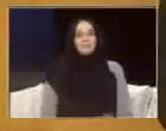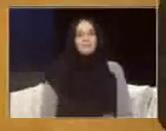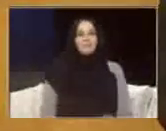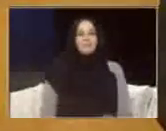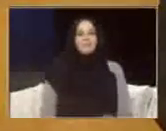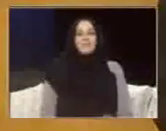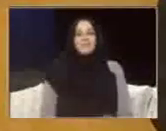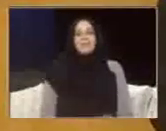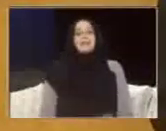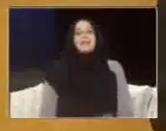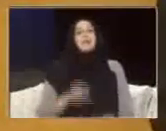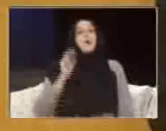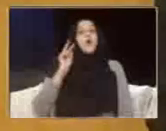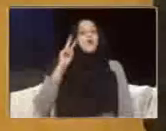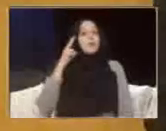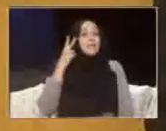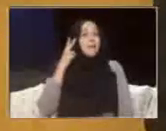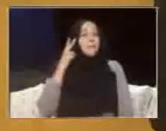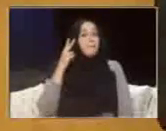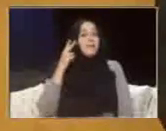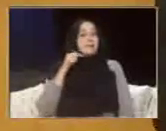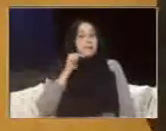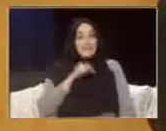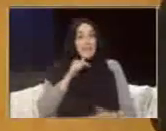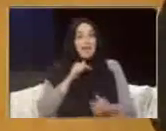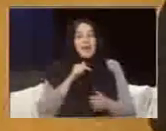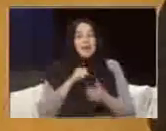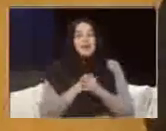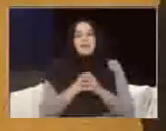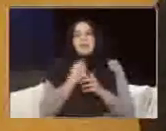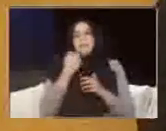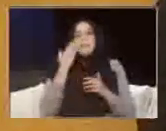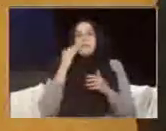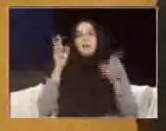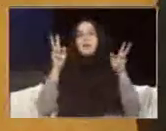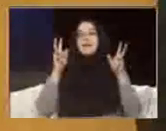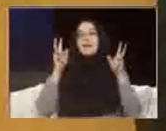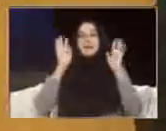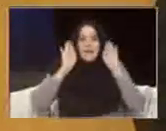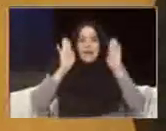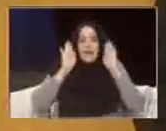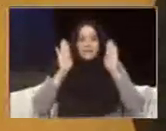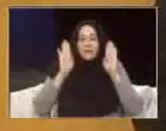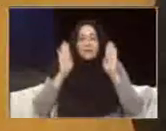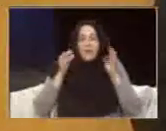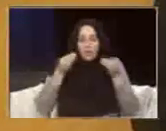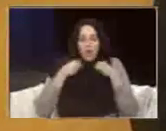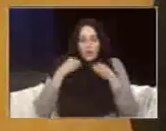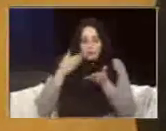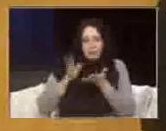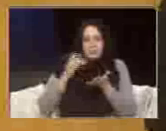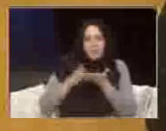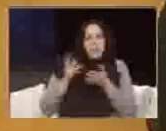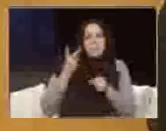هو الذي يأتي في الدرجة الثانية اللي ذكرته الشيخ محمد، إن الصلاة تنهى عن الفحشاء والمنكر، خذ من أموالهم